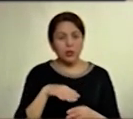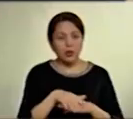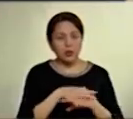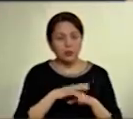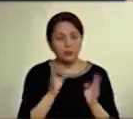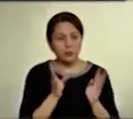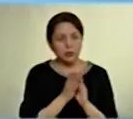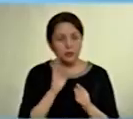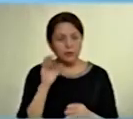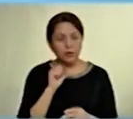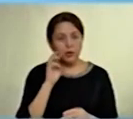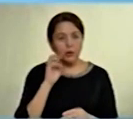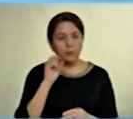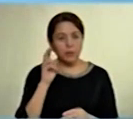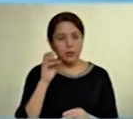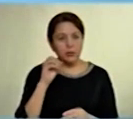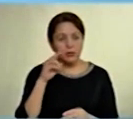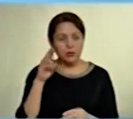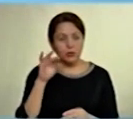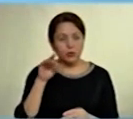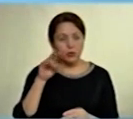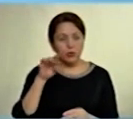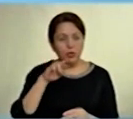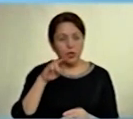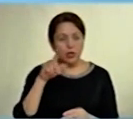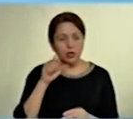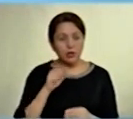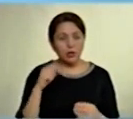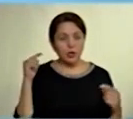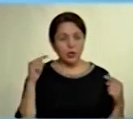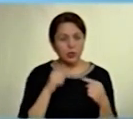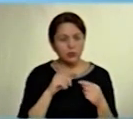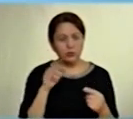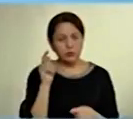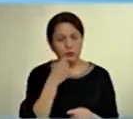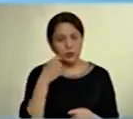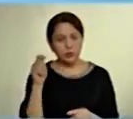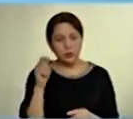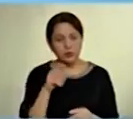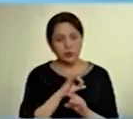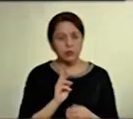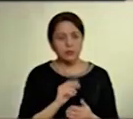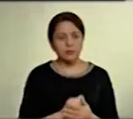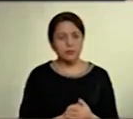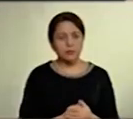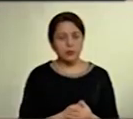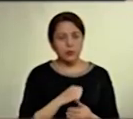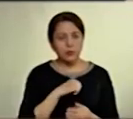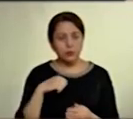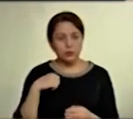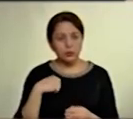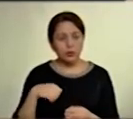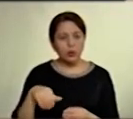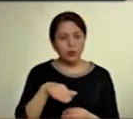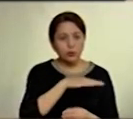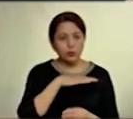Makedonlarga qarshi kurashishga da'vat etishiga ham olib kelgan ekan. Ushbu mashhur notiq o'z